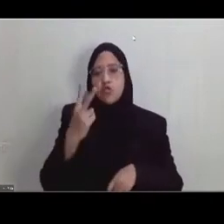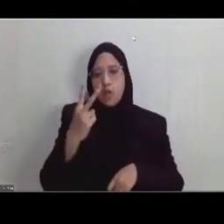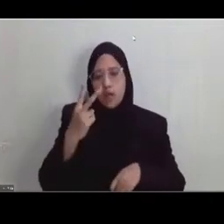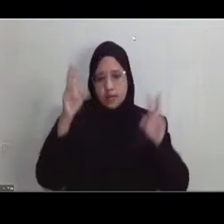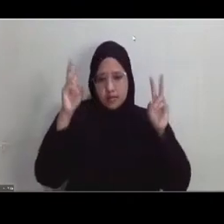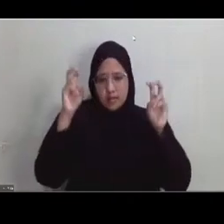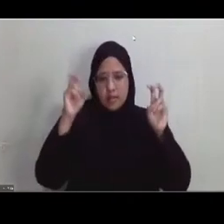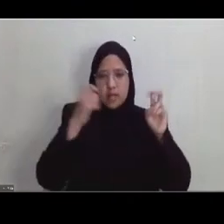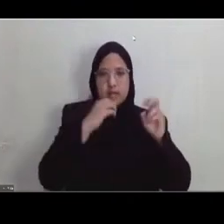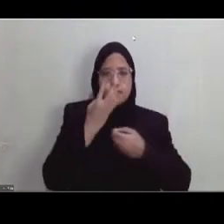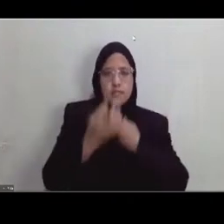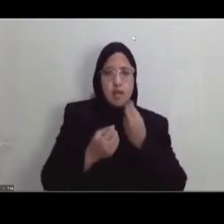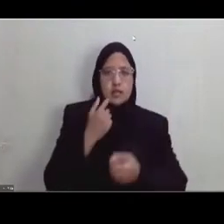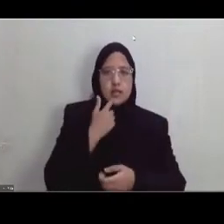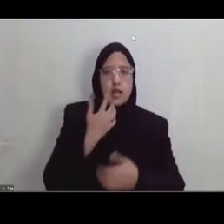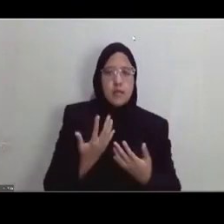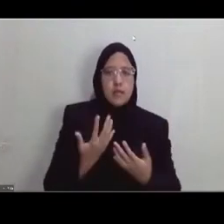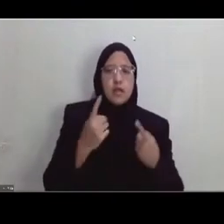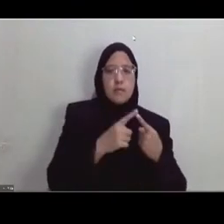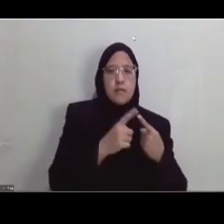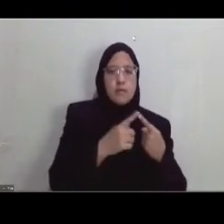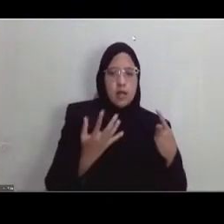is iseng